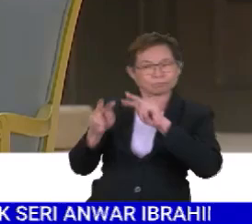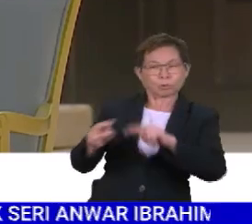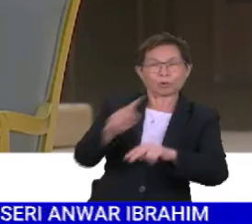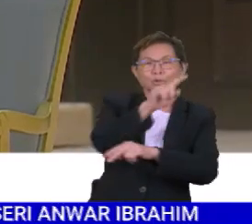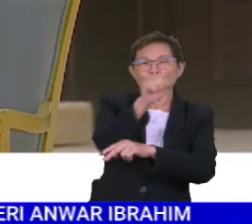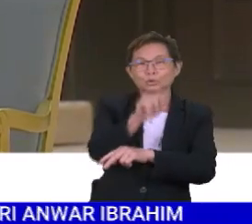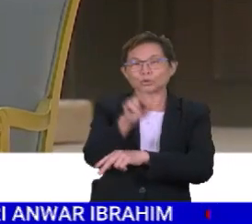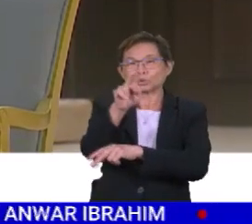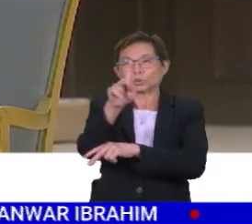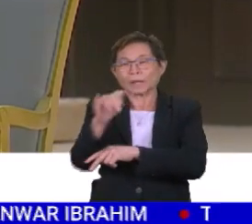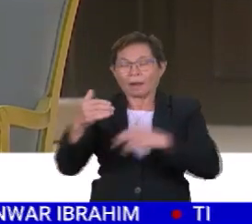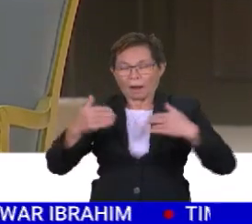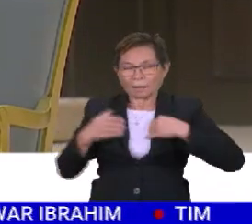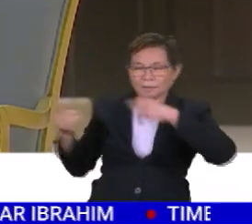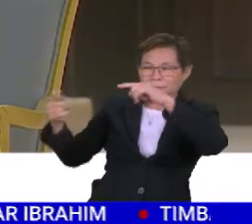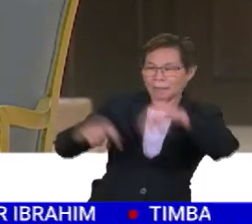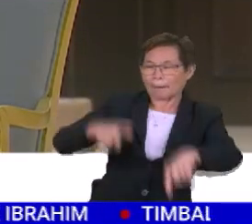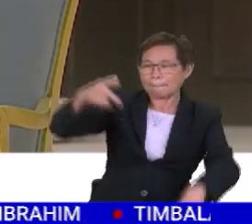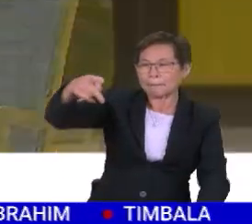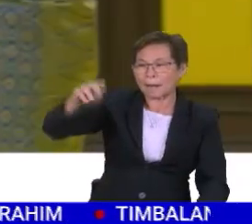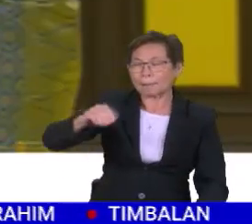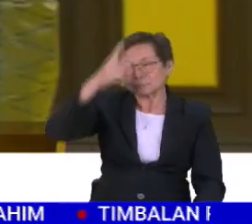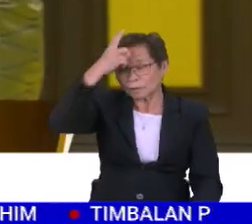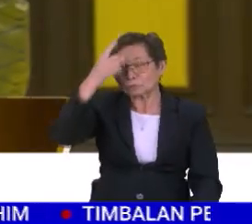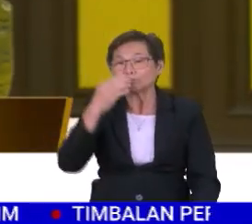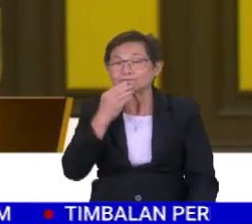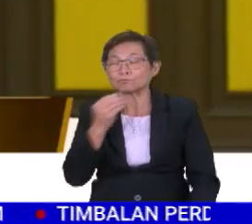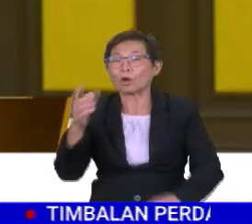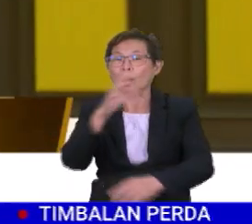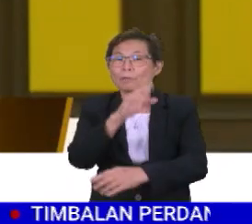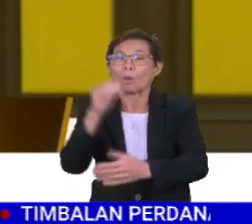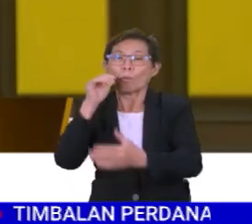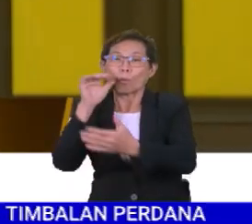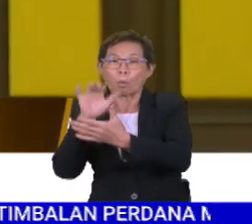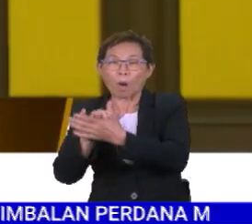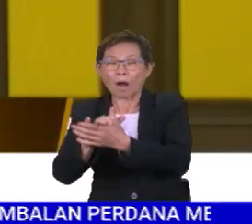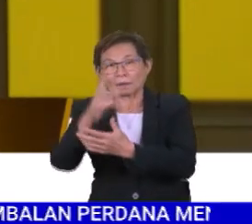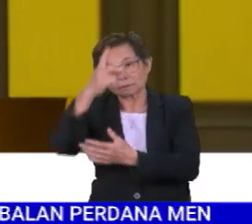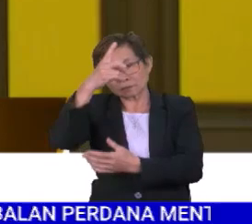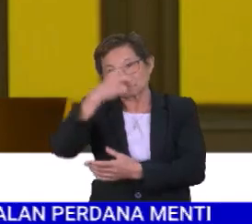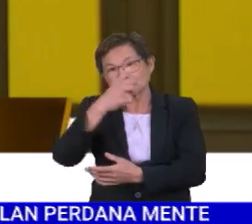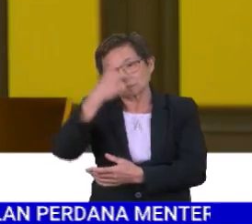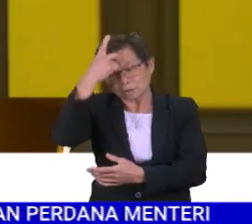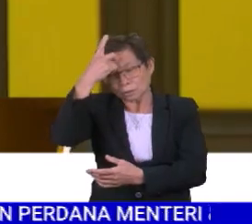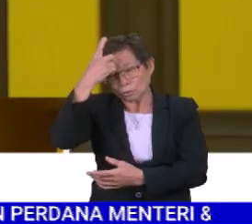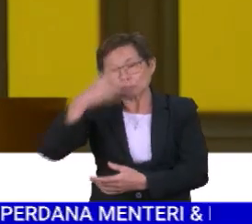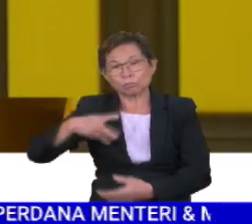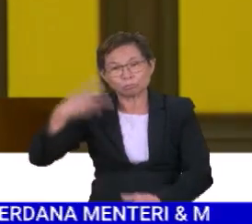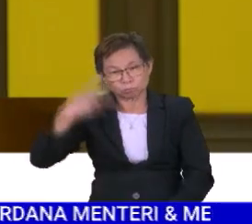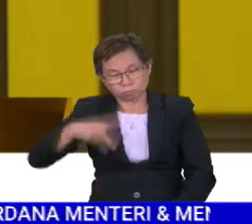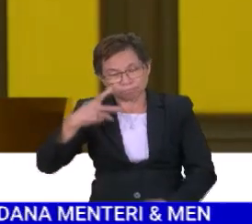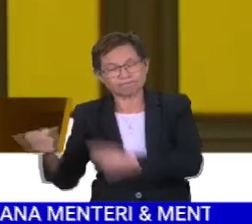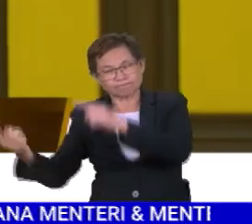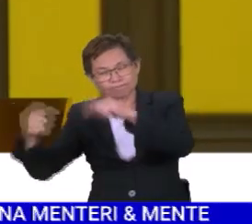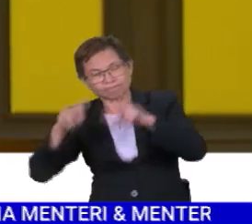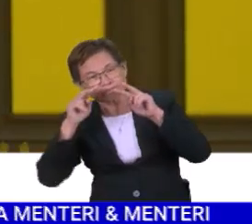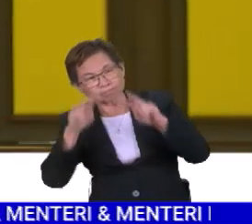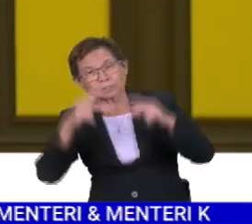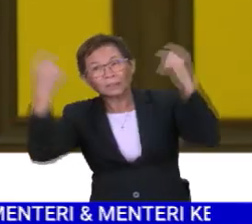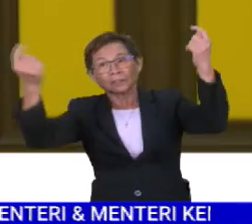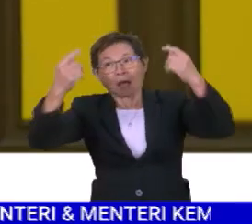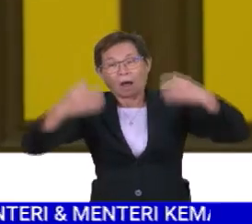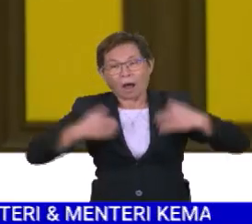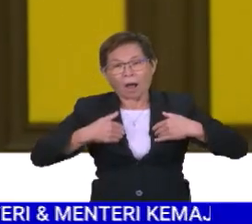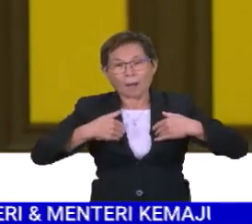Zuki Ali. Turut hadir Perdana Menteri Datuk Seri Anwar Ibrahim dan isteri Datuk Seri Dr. Wan Azizah Wan Ismail. Istiadat